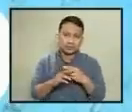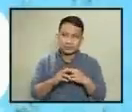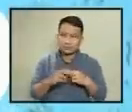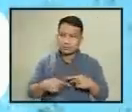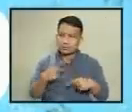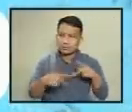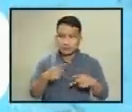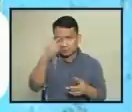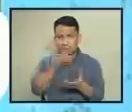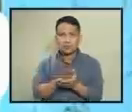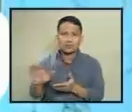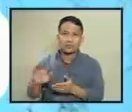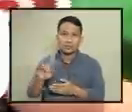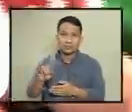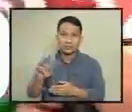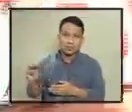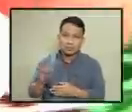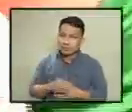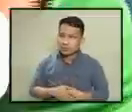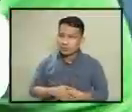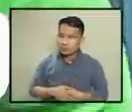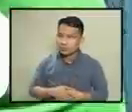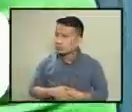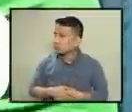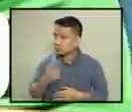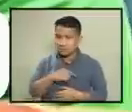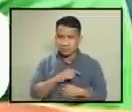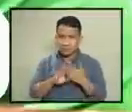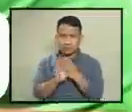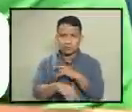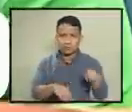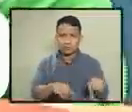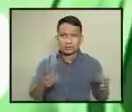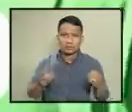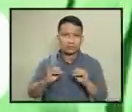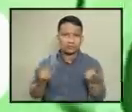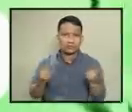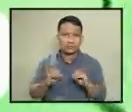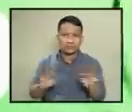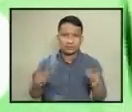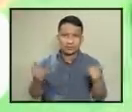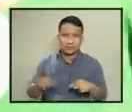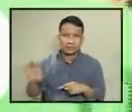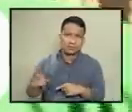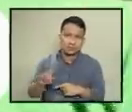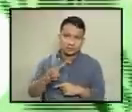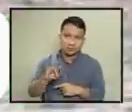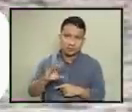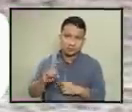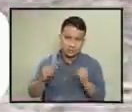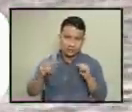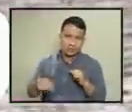at naniniwala kay Vice Mayor. Oh, ayun, maganda. Pababalikin na. Wala naman nangyayari na sa bulkan eh. Tama yung sinasabi ni Vice na pababalikin